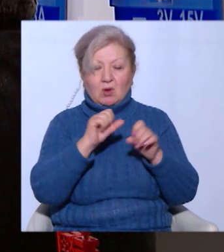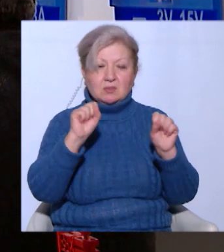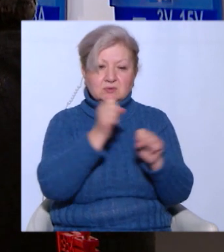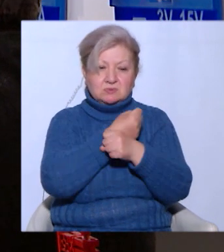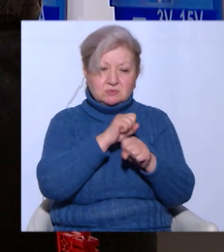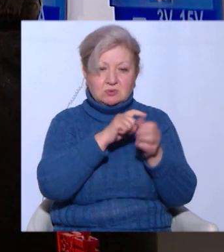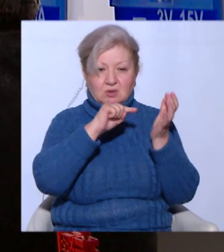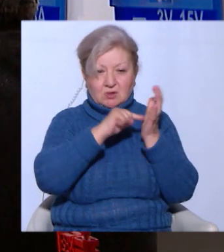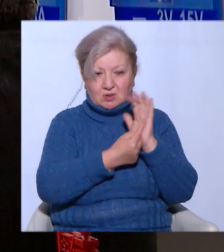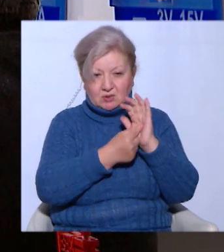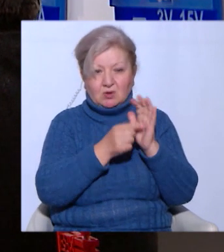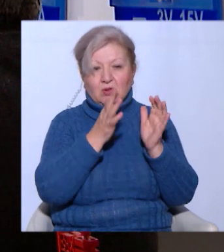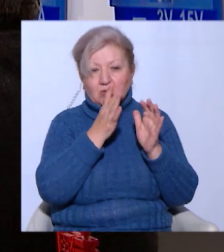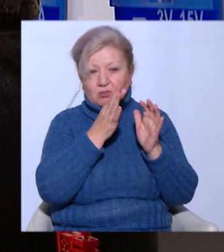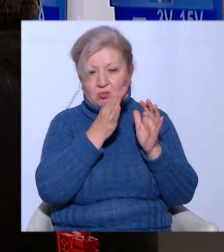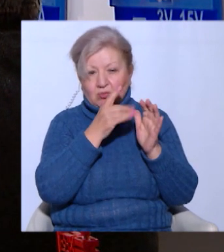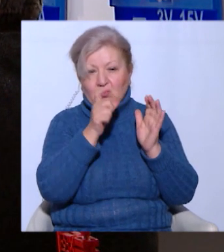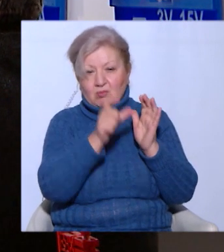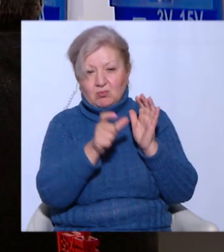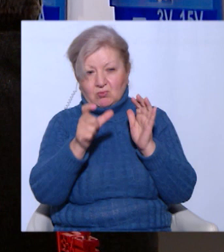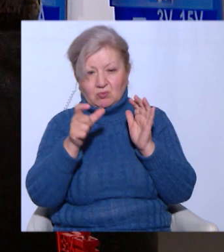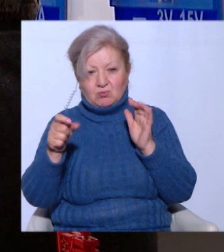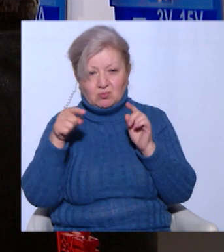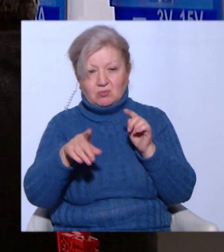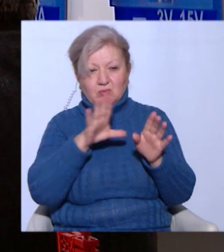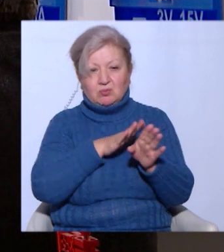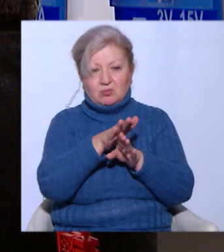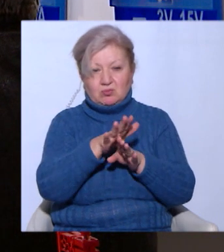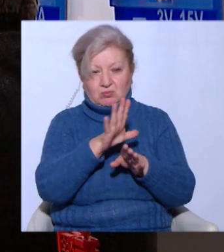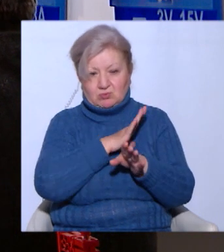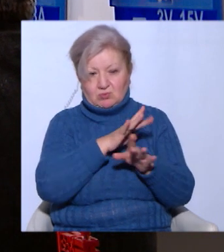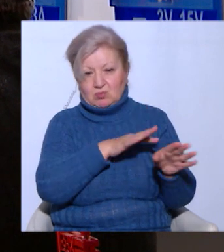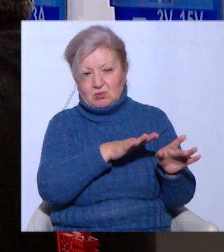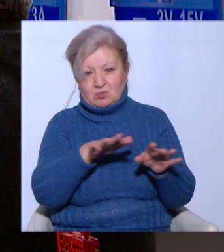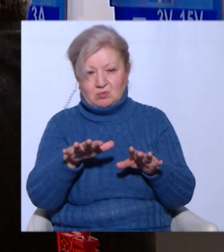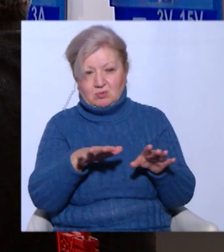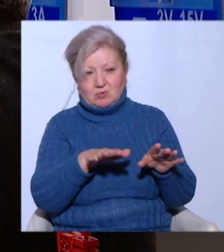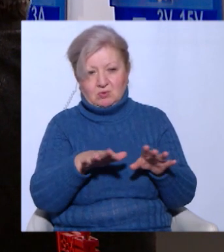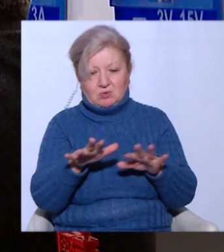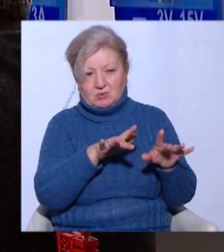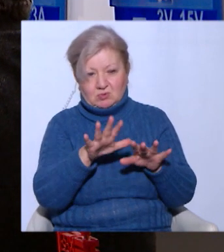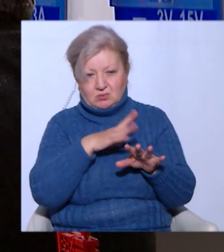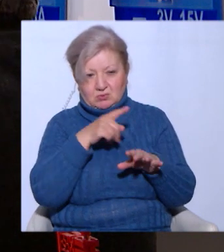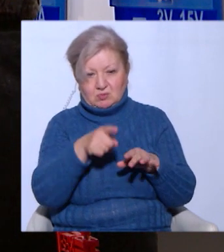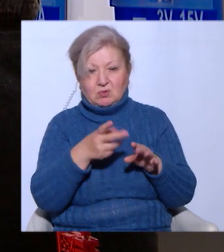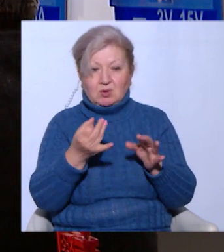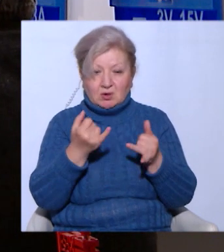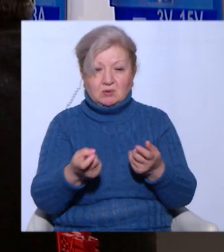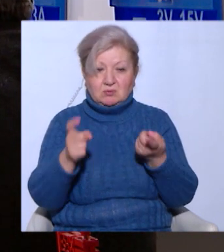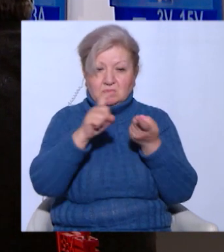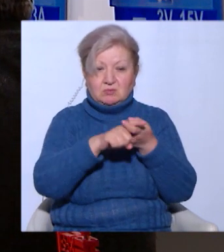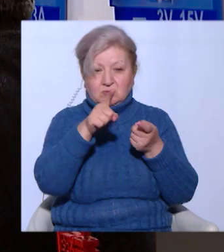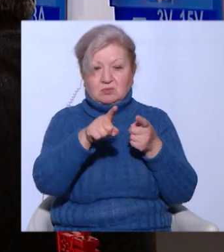გადაადგილება ტოლია სიჩქარე გამრავლებული დროზე, იმ დროის ინტერვალზე, რომელშიც შესრულდა ეს გადაადგილება.